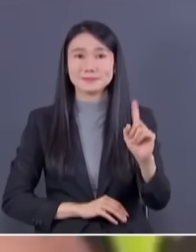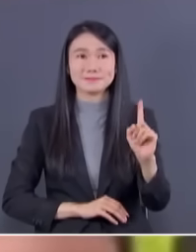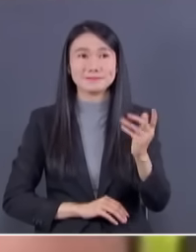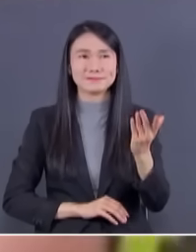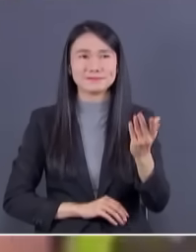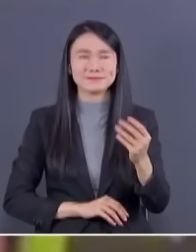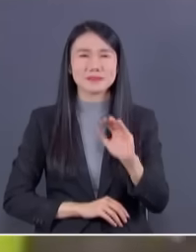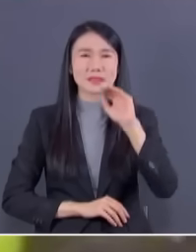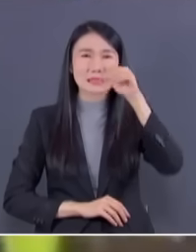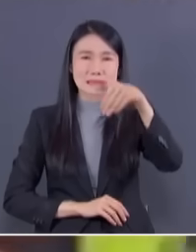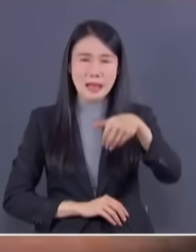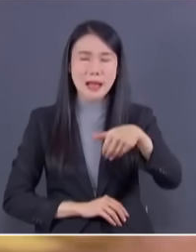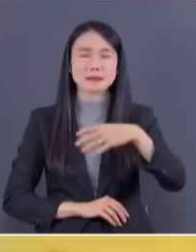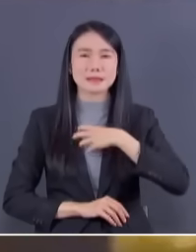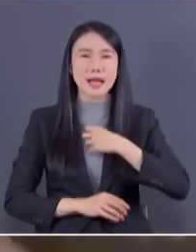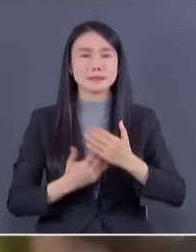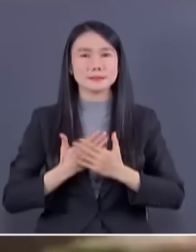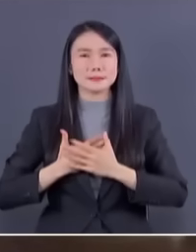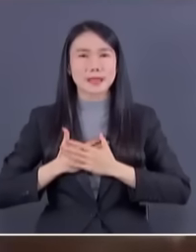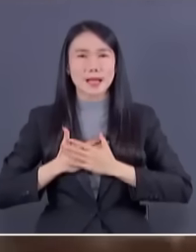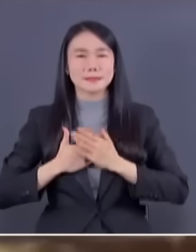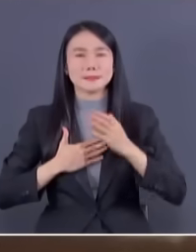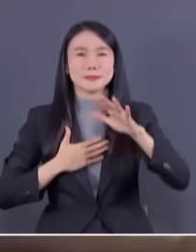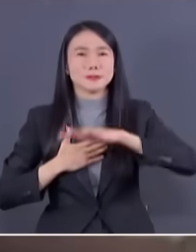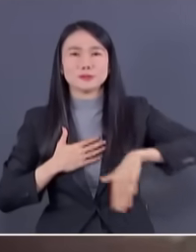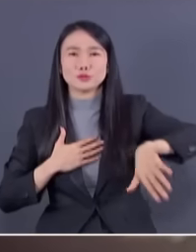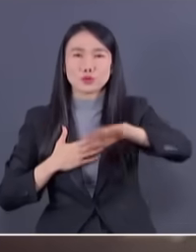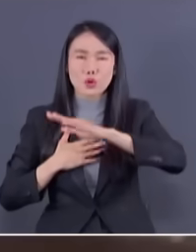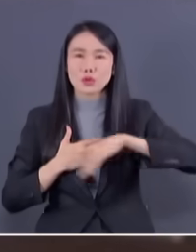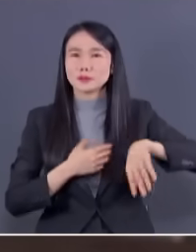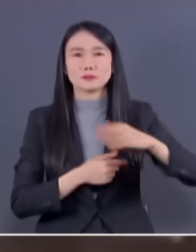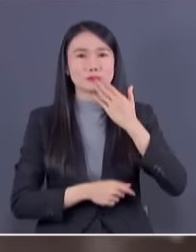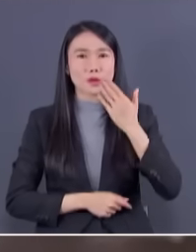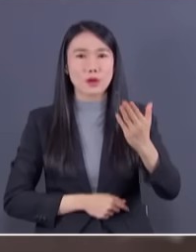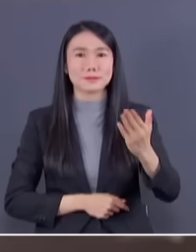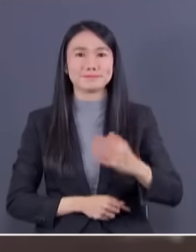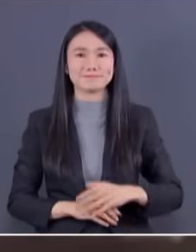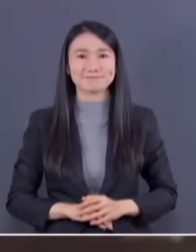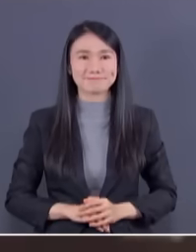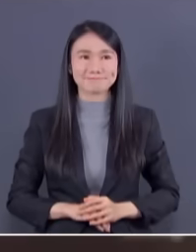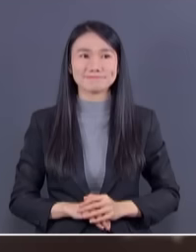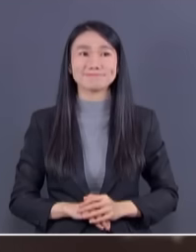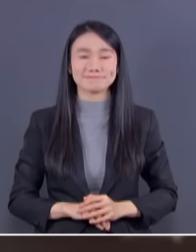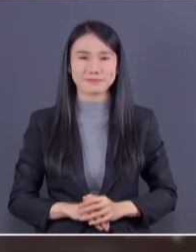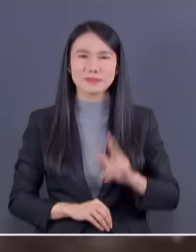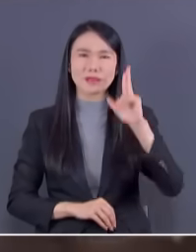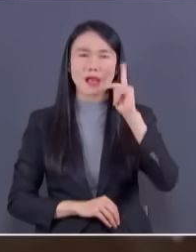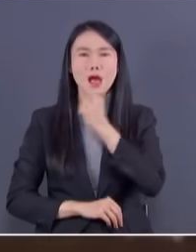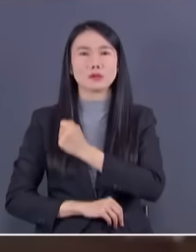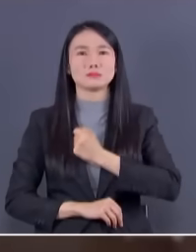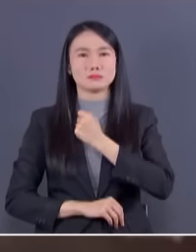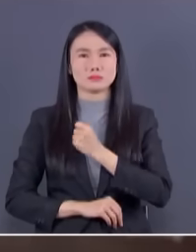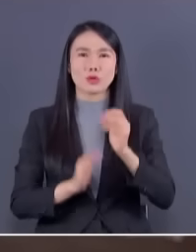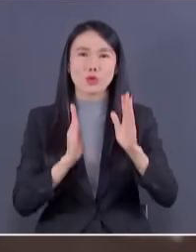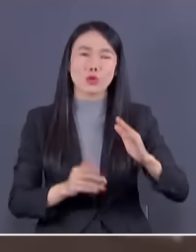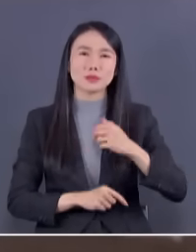ตุลาจะอยู่ในใจและความทรงจำของทุกคนเสมอไปครับก็ถือเป็นการแจ้งข่าวเศร้าสำหรับคนรัก